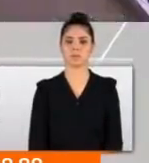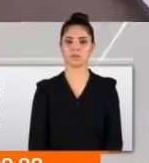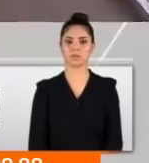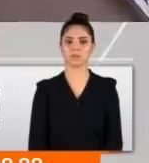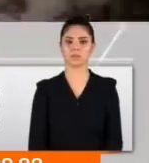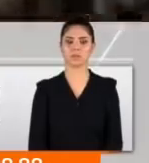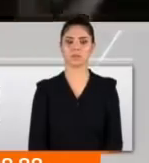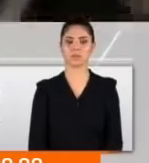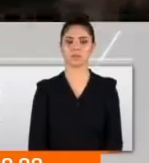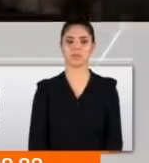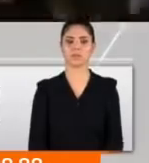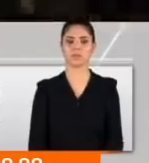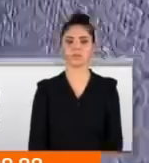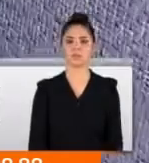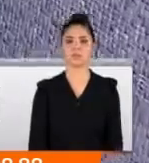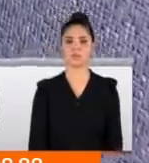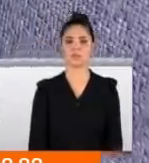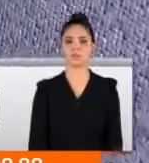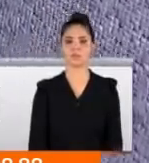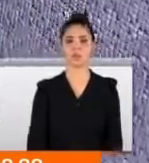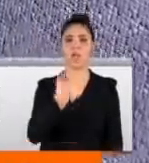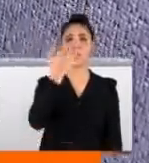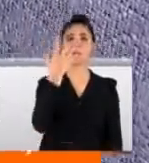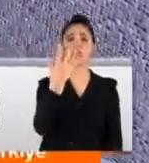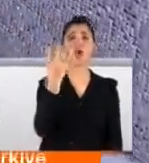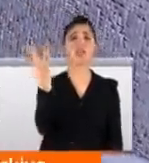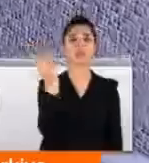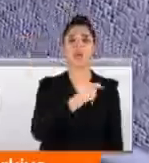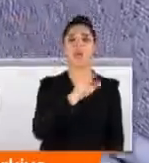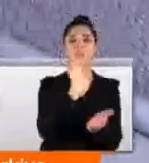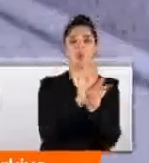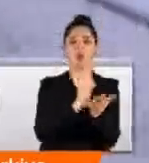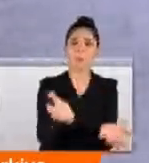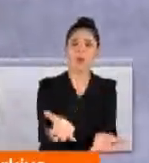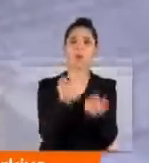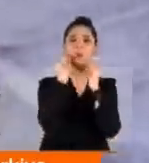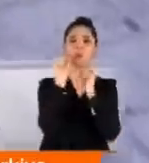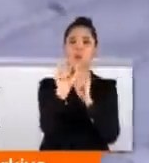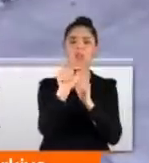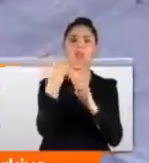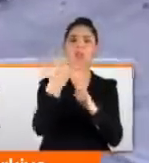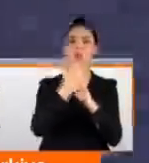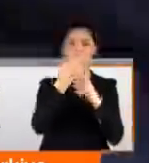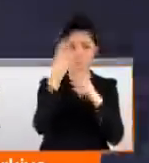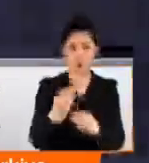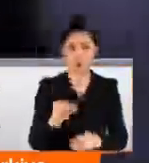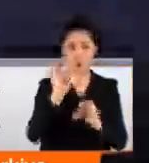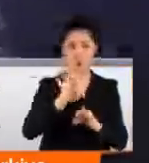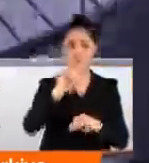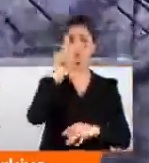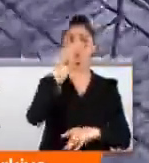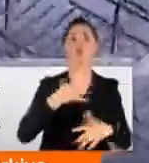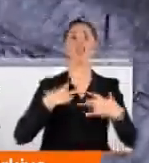gidiyor. Komşular da zaten hep rahatsız mıydı? 64 hayvan buradan kurtarıldı. Şimdi koruma altına alındı. Önce